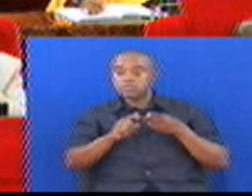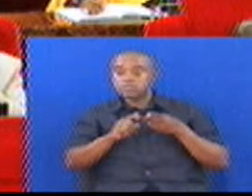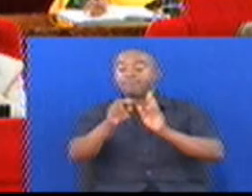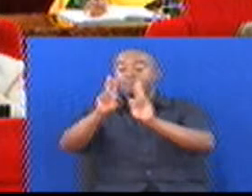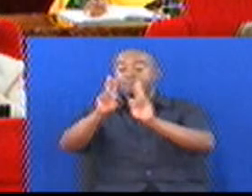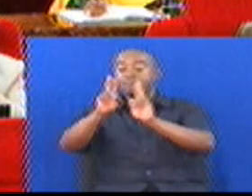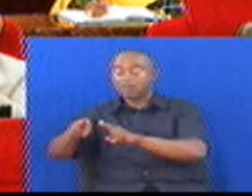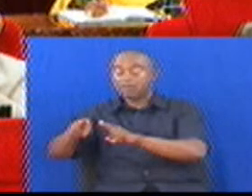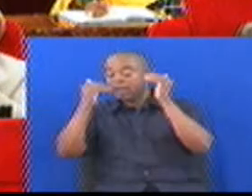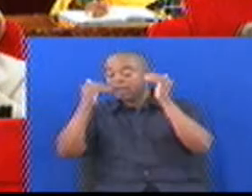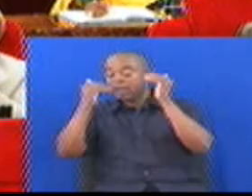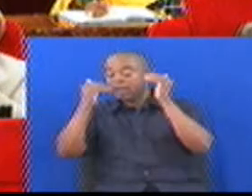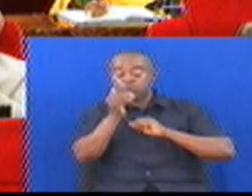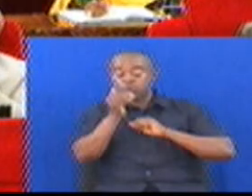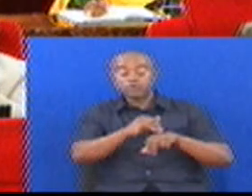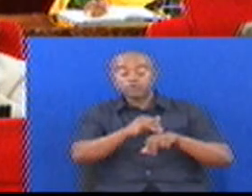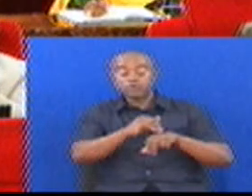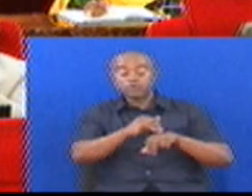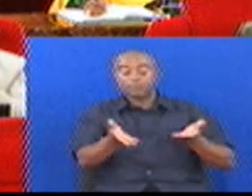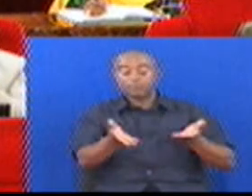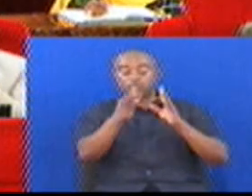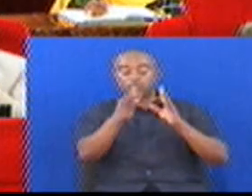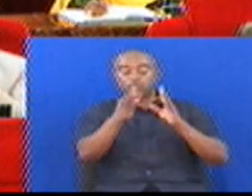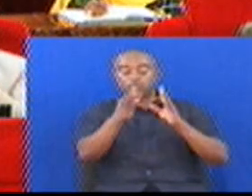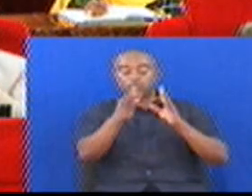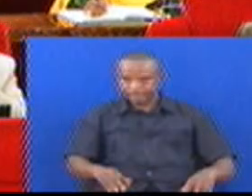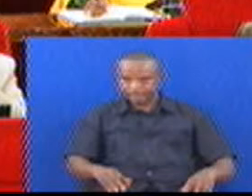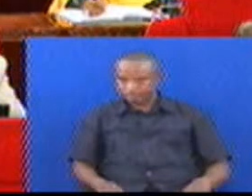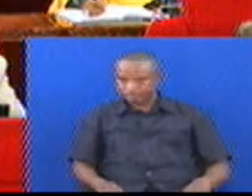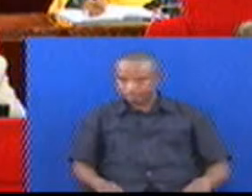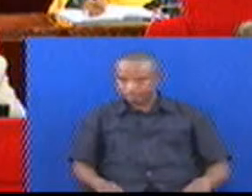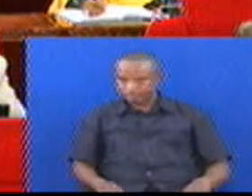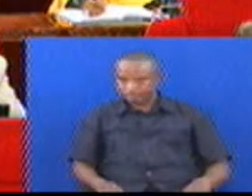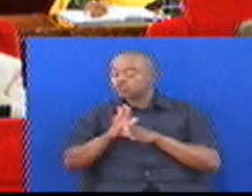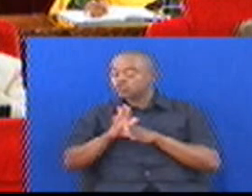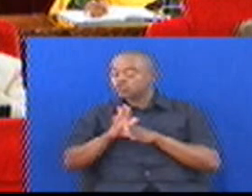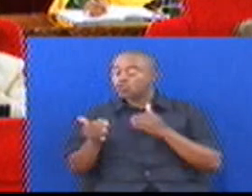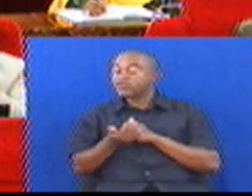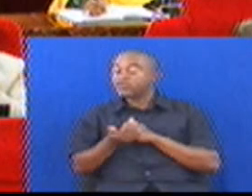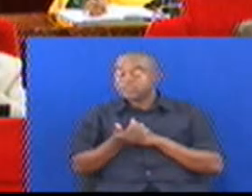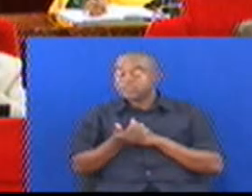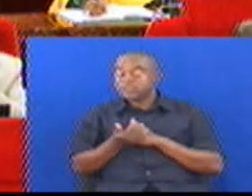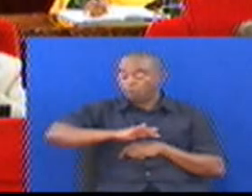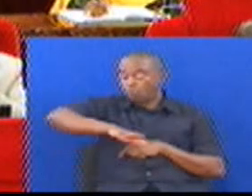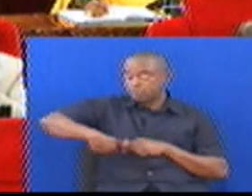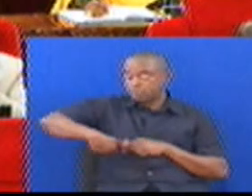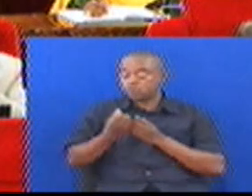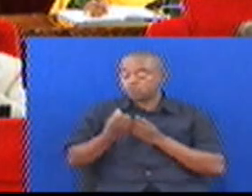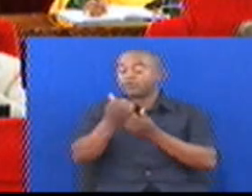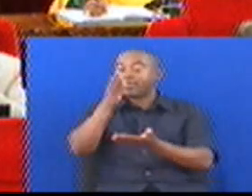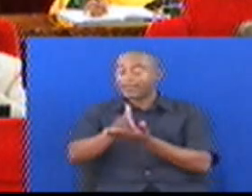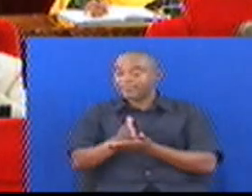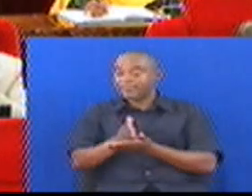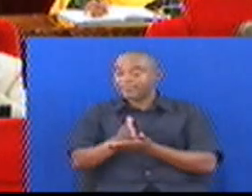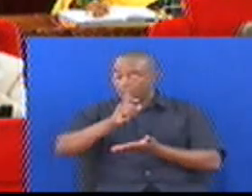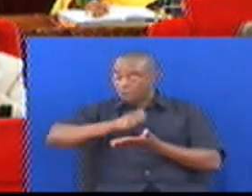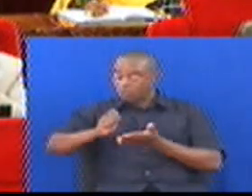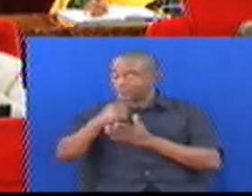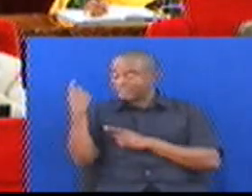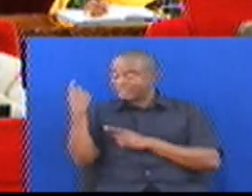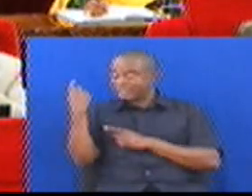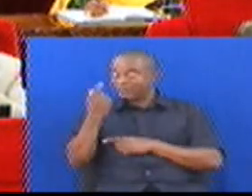na miundombinu ya mahakama. Kwa upande wa udhibiti wa uhalifu na utoaji wa haki, Ofisi ya Taifa ya Mashtaka kwa